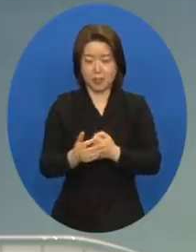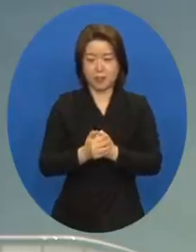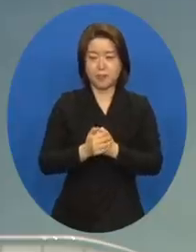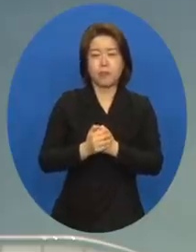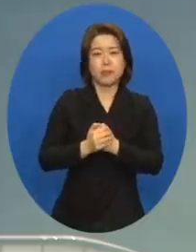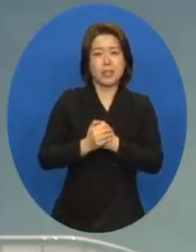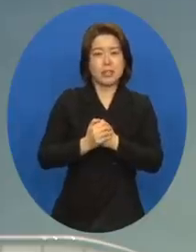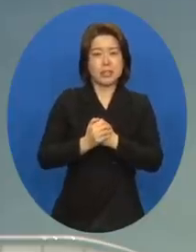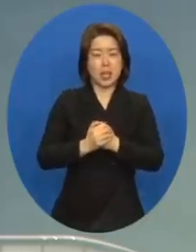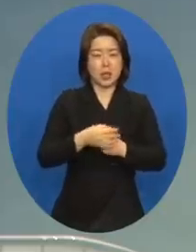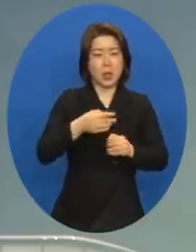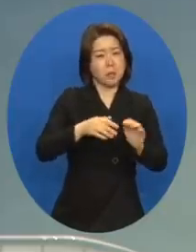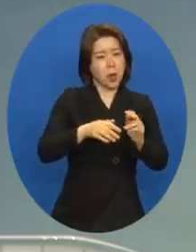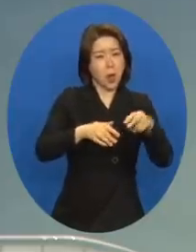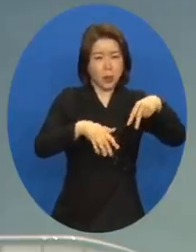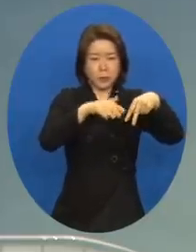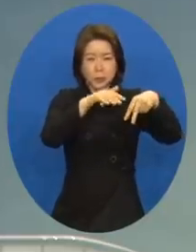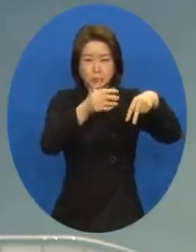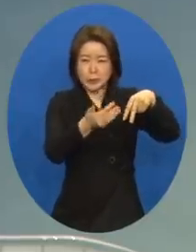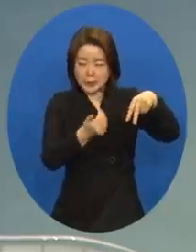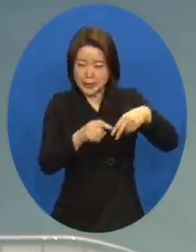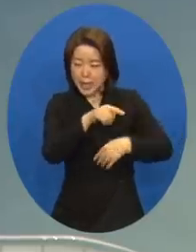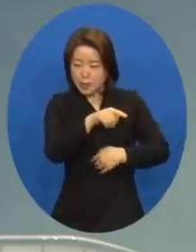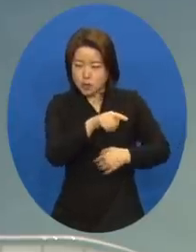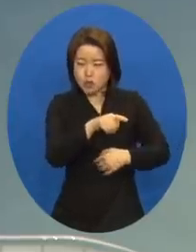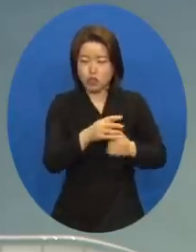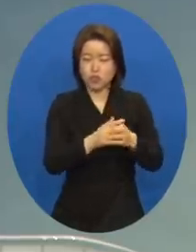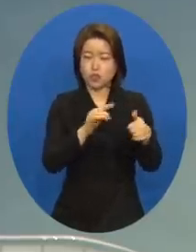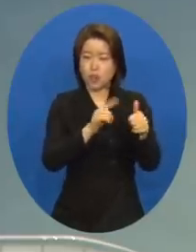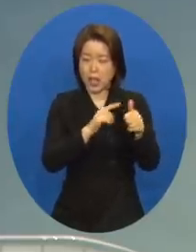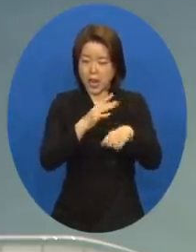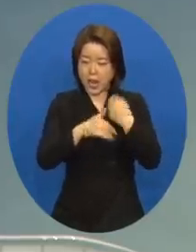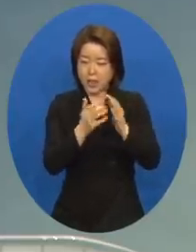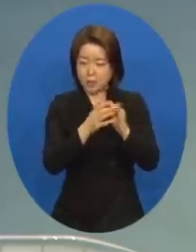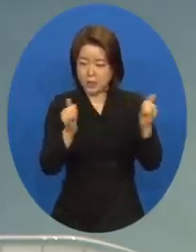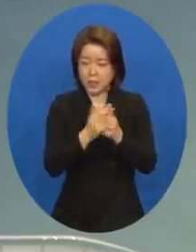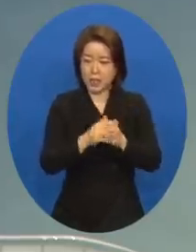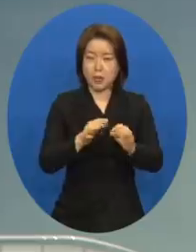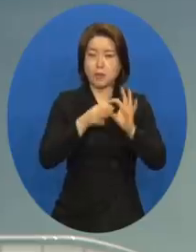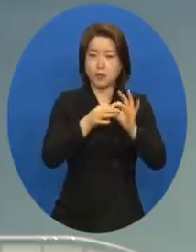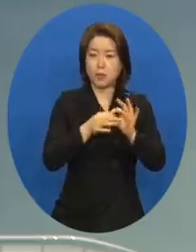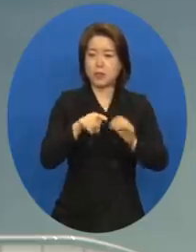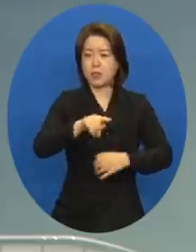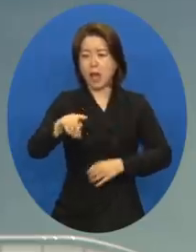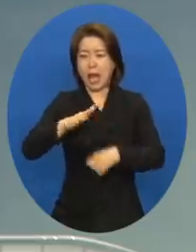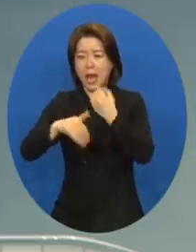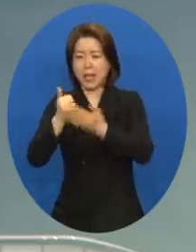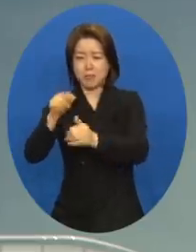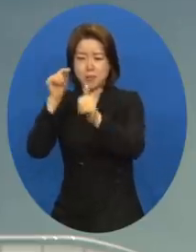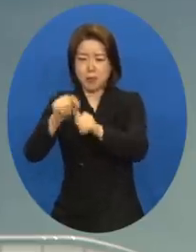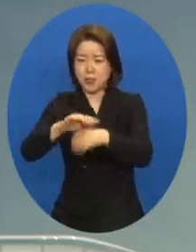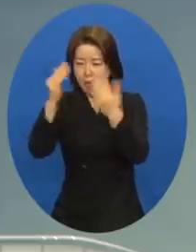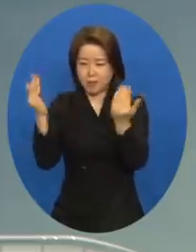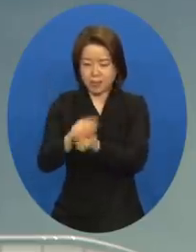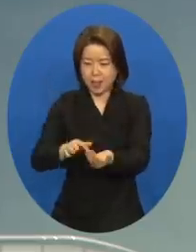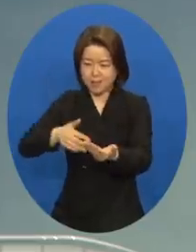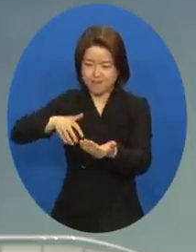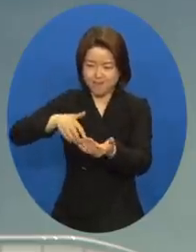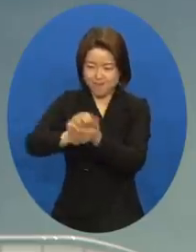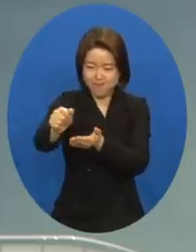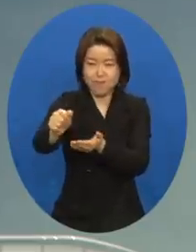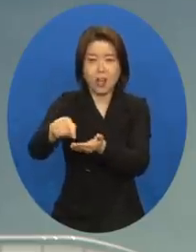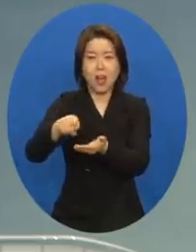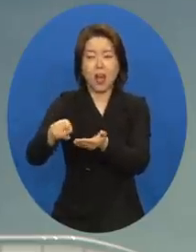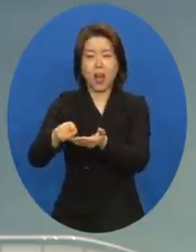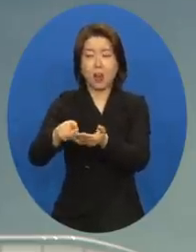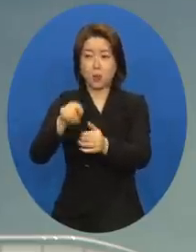그 아말렉의 모든 살아있는 것을 다 진멸하라고 명령하셨습니다. 근데 사울 왕은